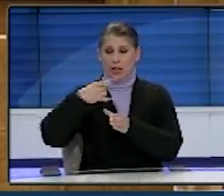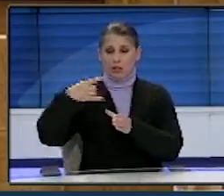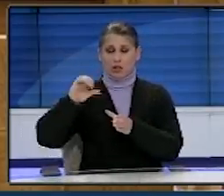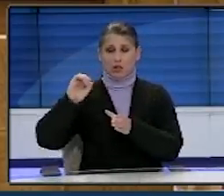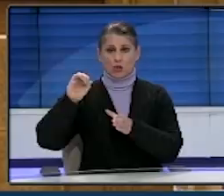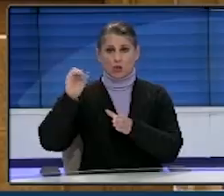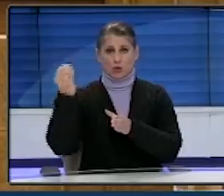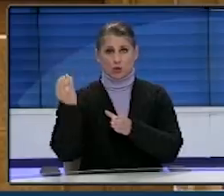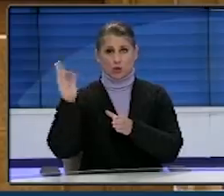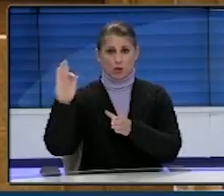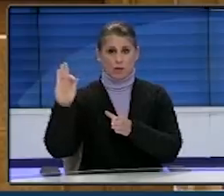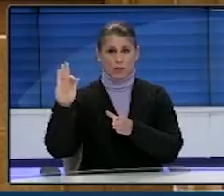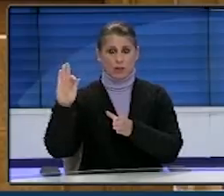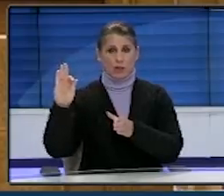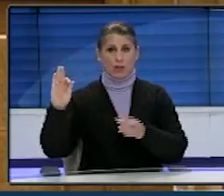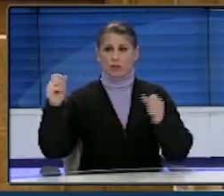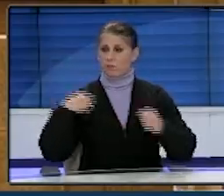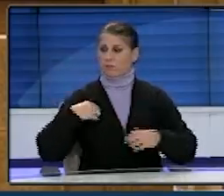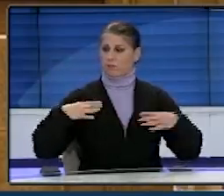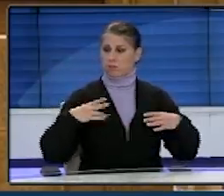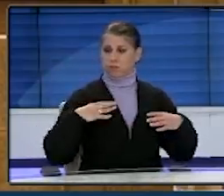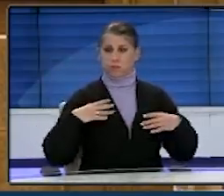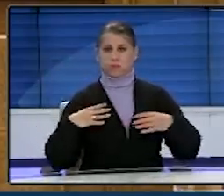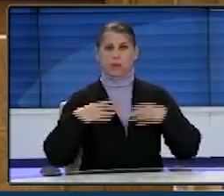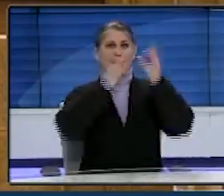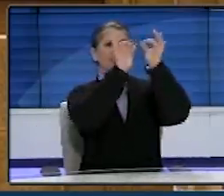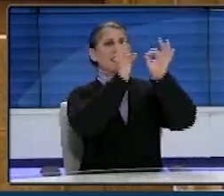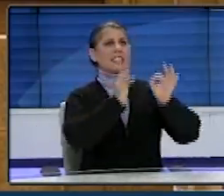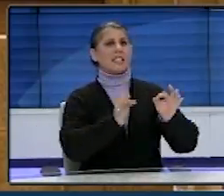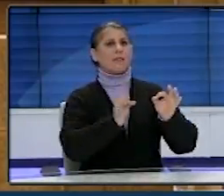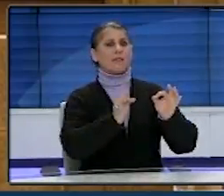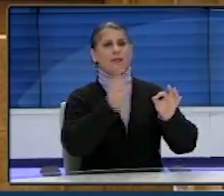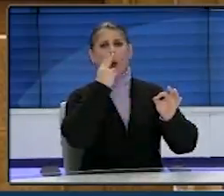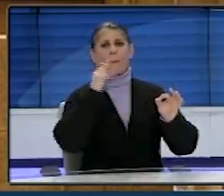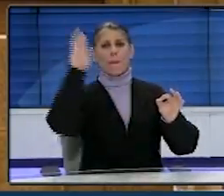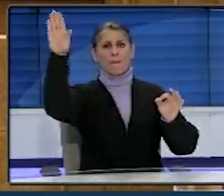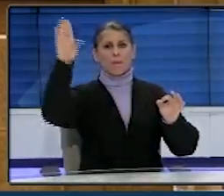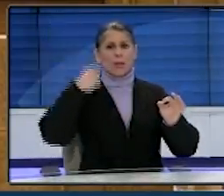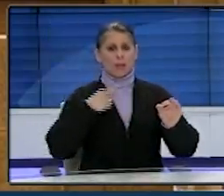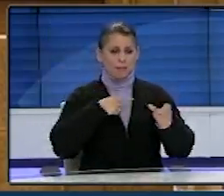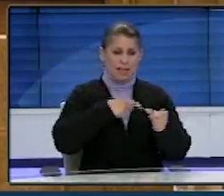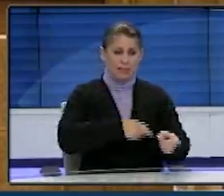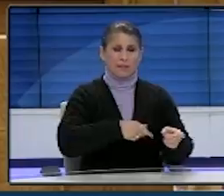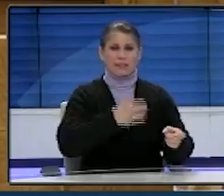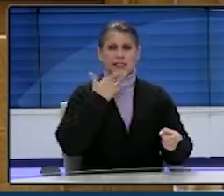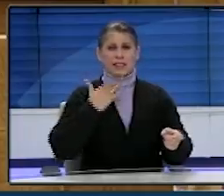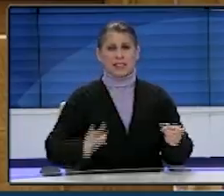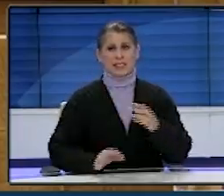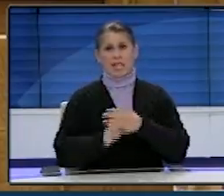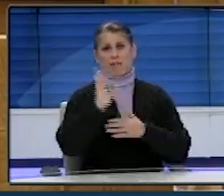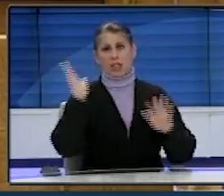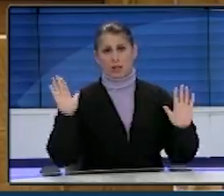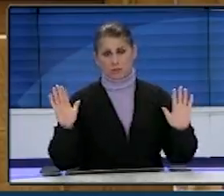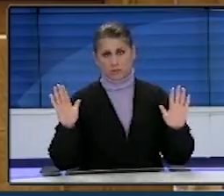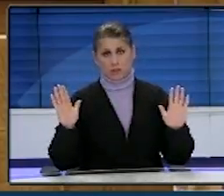που καμαρώνει με τα σύμβολα των SS και είχαν συνεργασία εδώ, όπως ξέρετε όλοι σας, με την εγκληματική Χρυσή Αυγή. Η